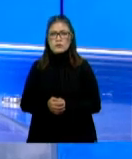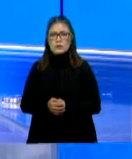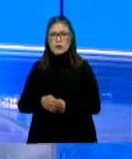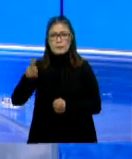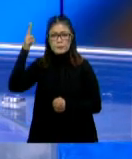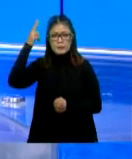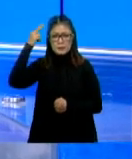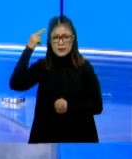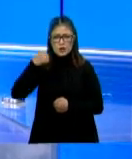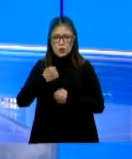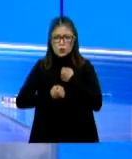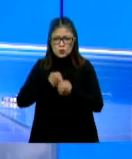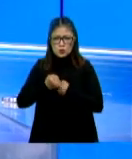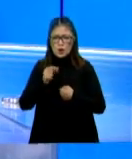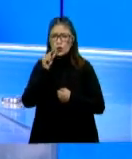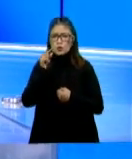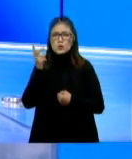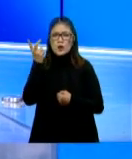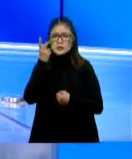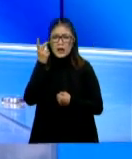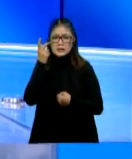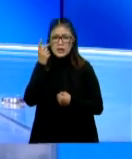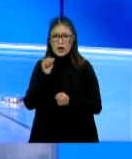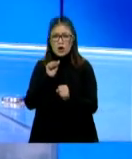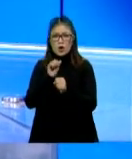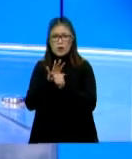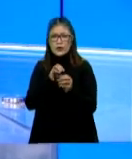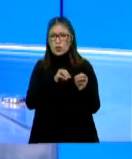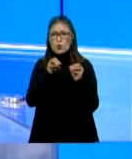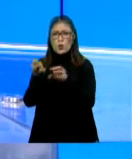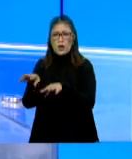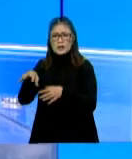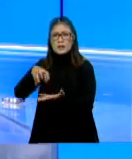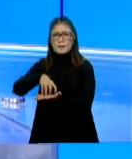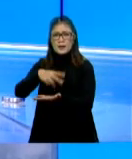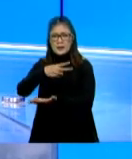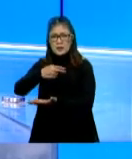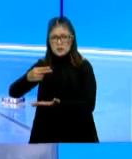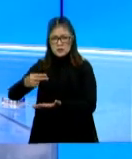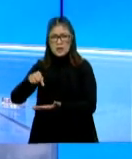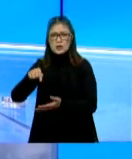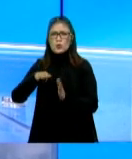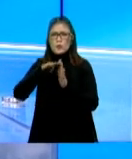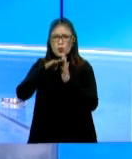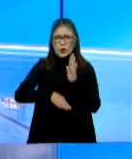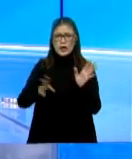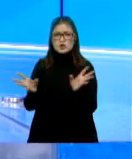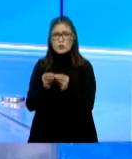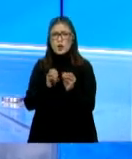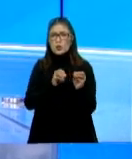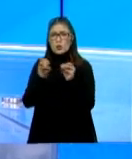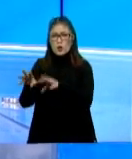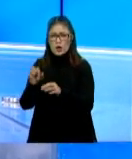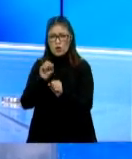Informasi lain, pemerintah terus berupaya untuk mengantisipasi penularan COVID-19 di sejumlah wilayah di Indonesia. Hal ini untuk menekan jumlah